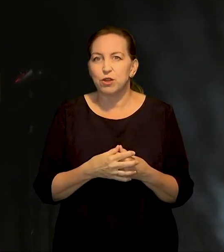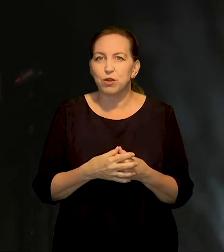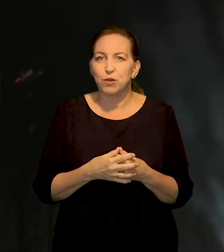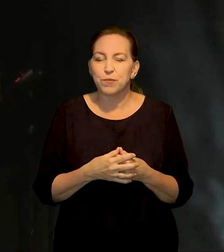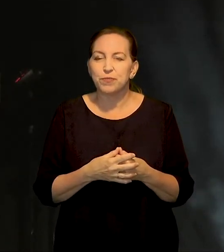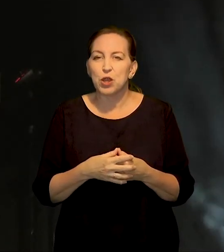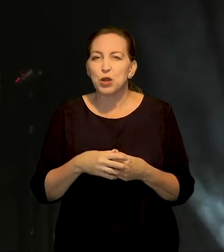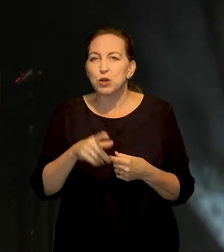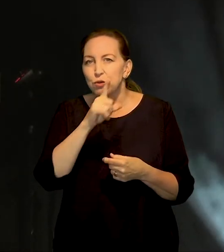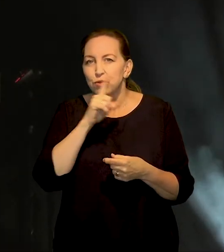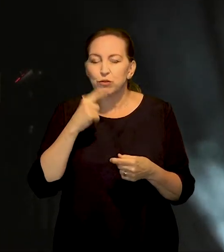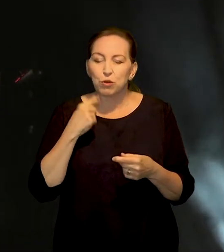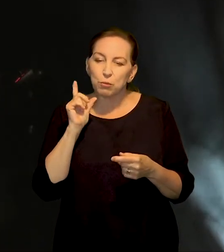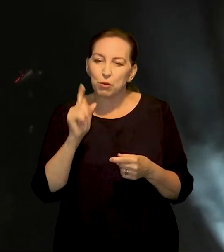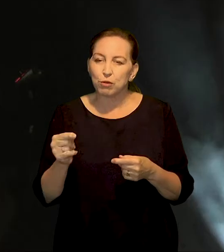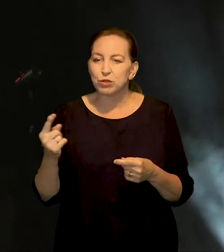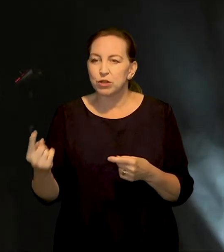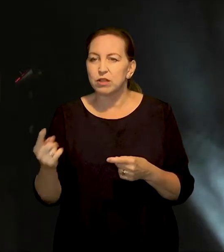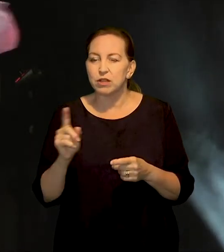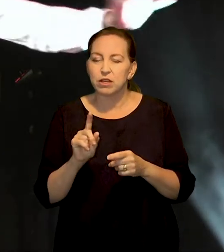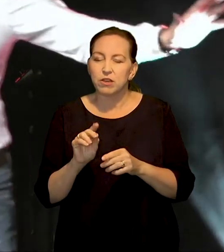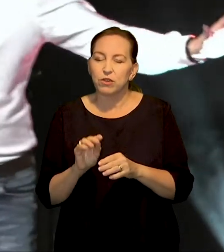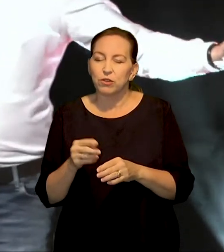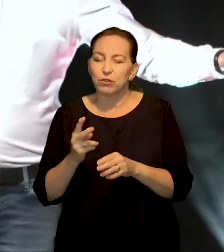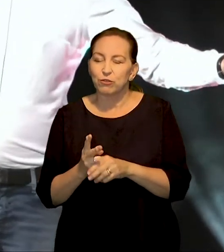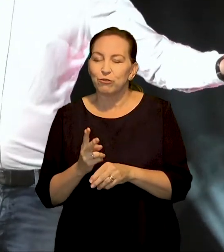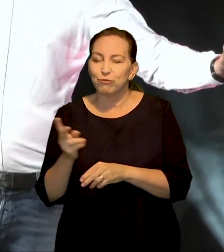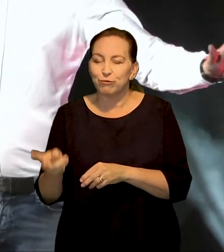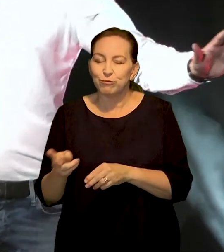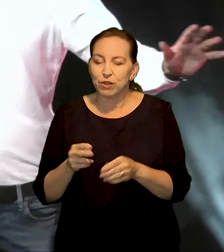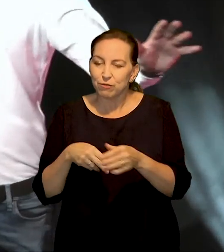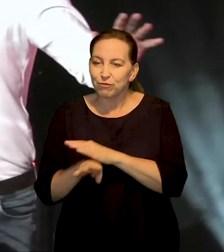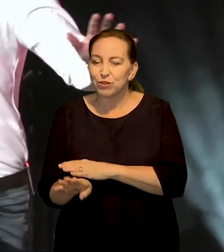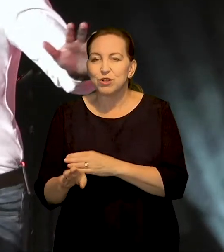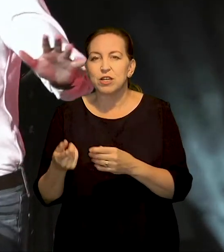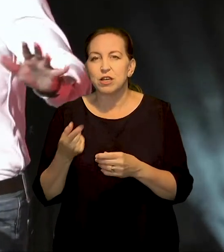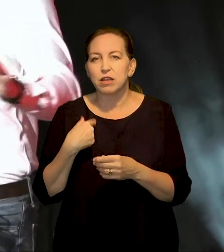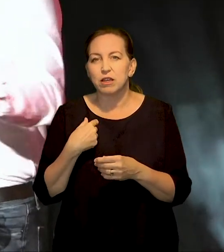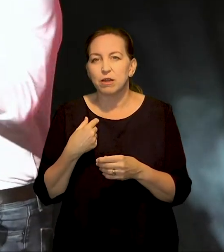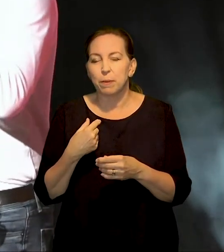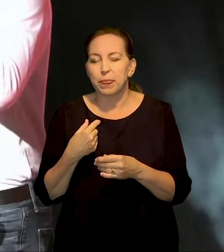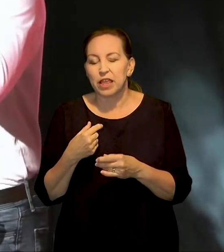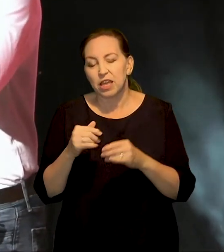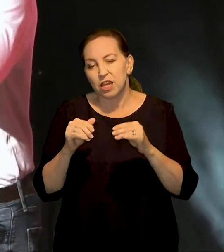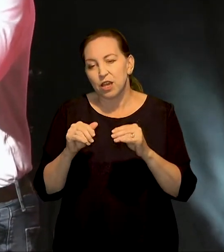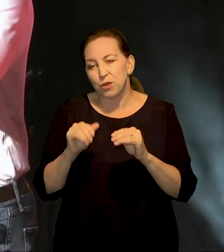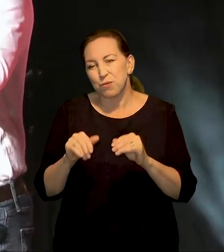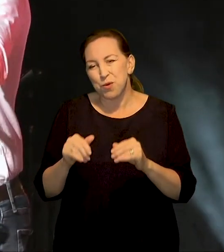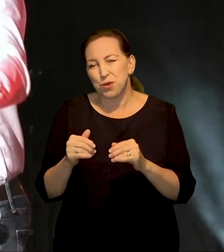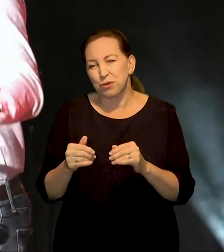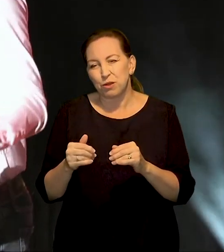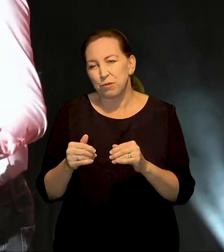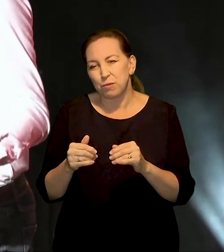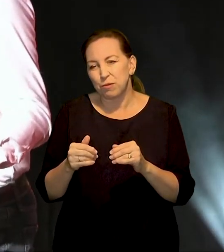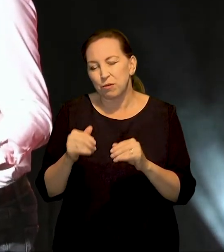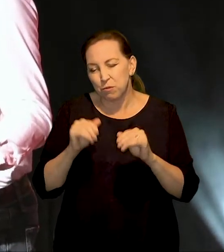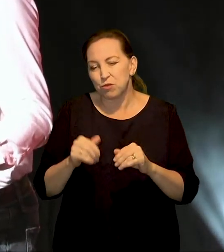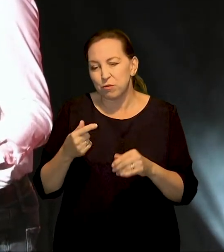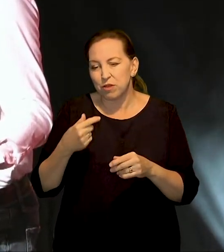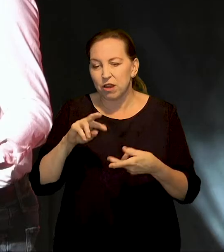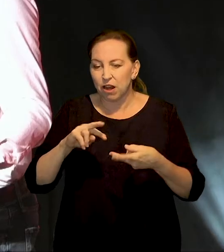takiego, tutaj grill jest niedaleko, cały czas dorzucać do tego ognia, może się okazać, że to, co było na początku, już się dawno wypaliło.